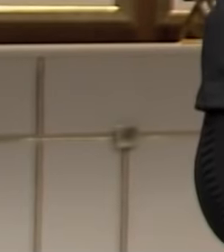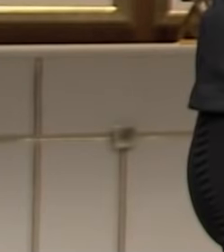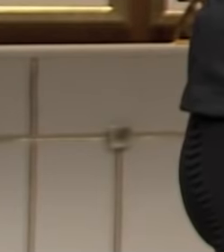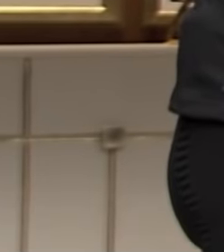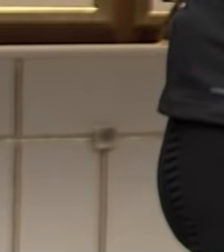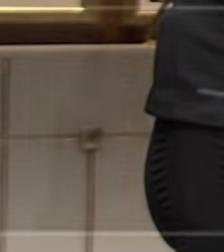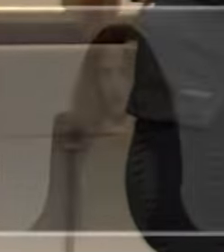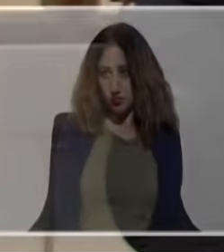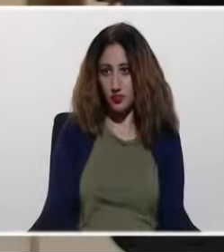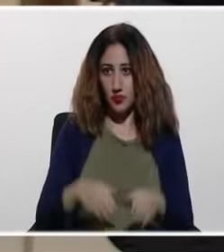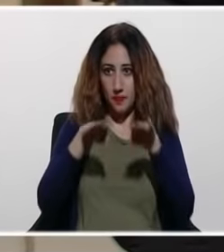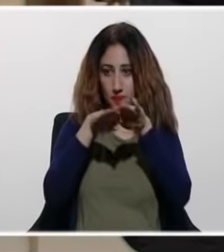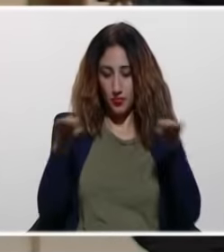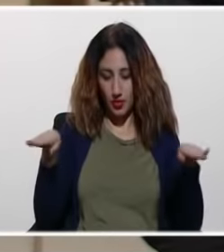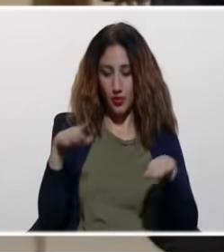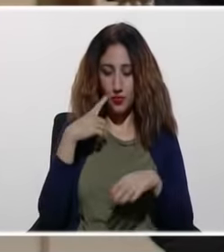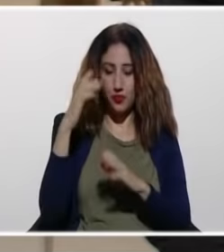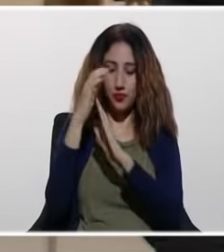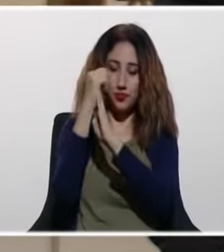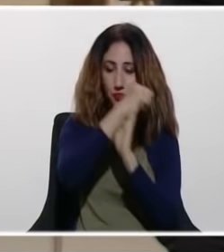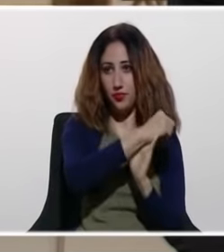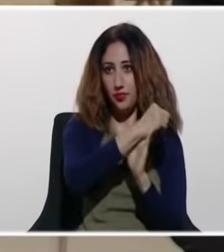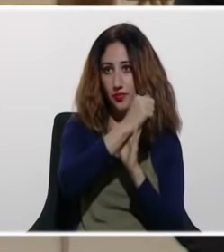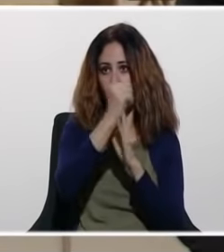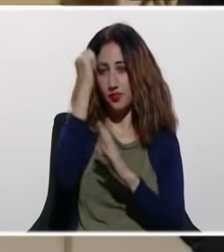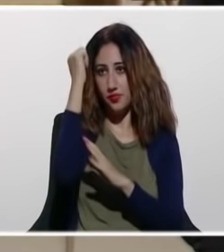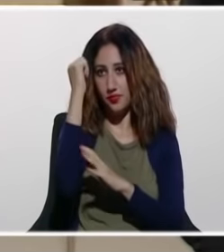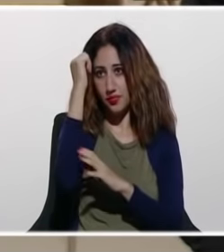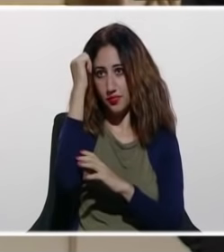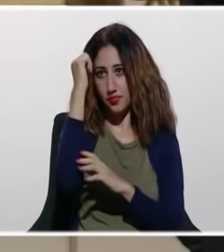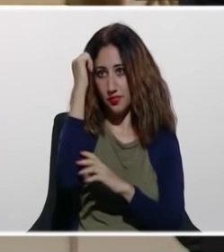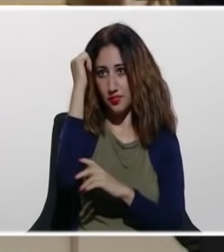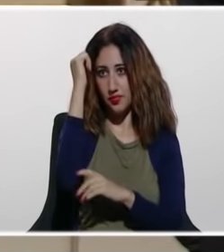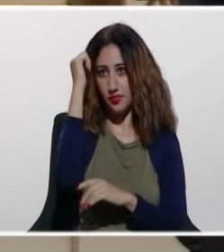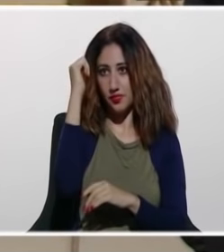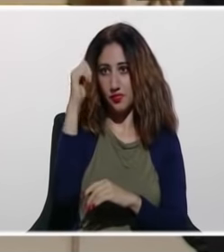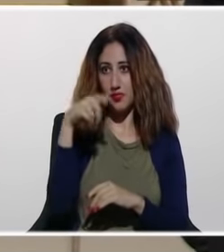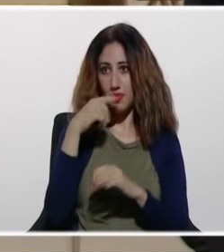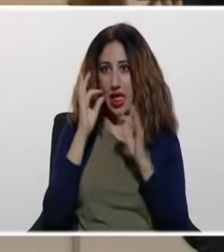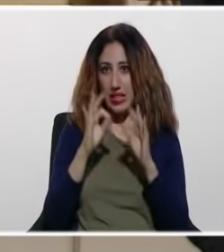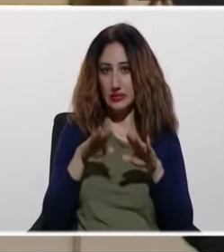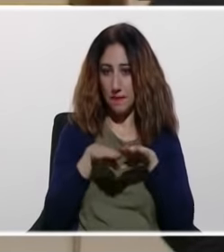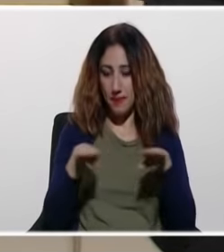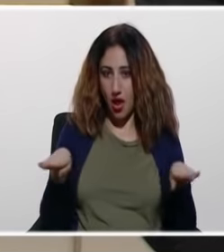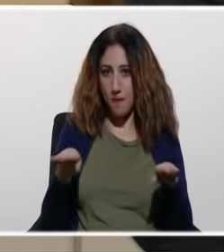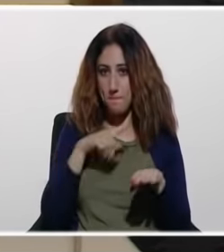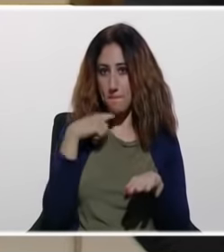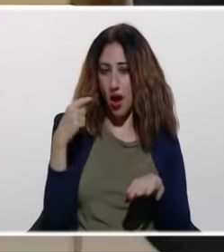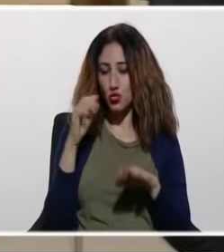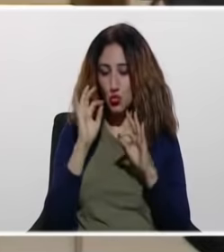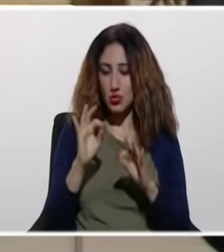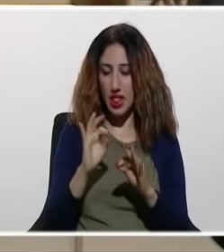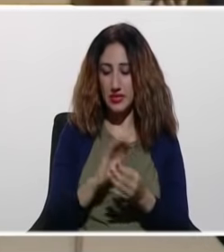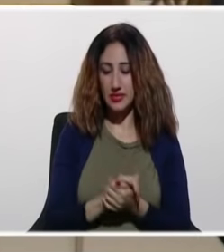دي الترابيزه المخصصه للريست. دي الريست. اه ما ينفعش حد اي حد يلعب ريست على اي حاجه، لازم ترابيزه مخصصه لازم يسخن.